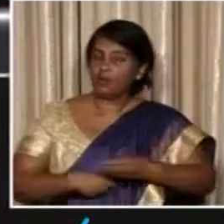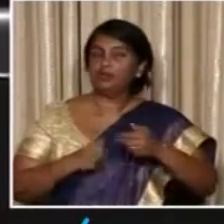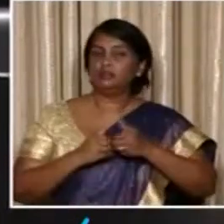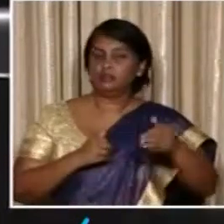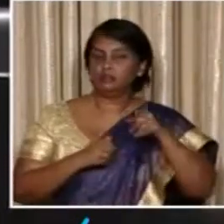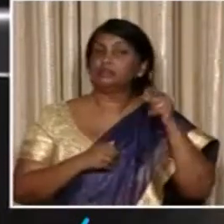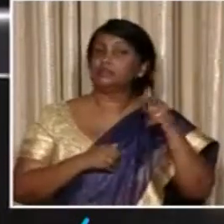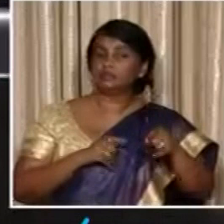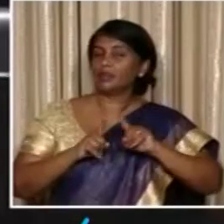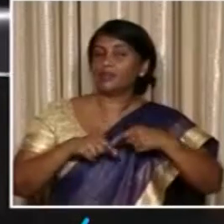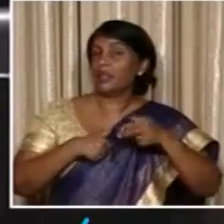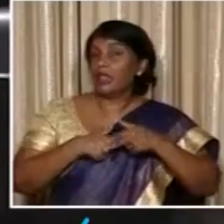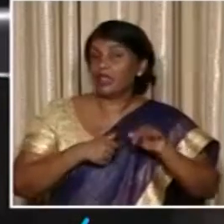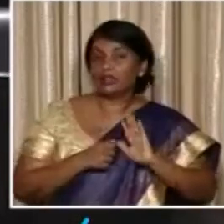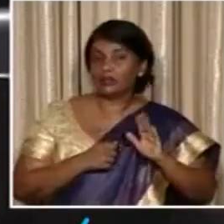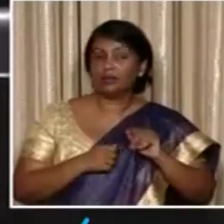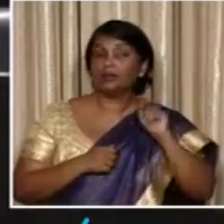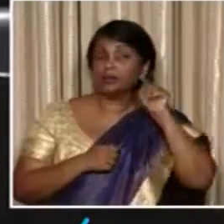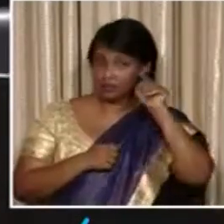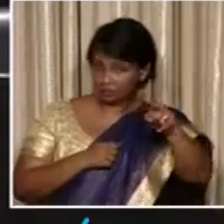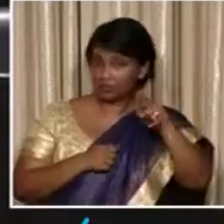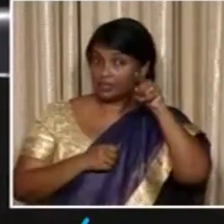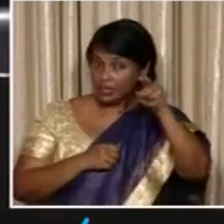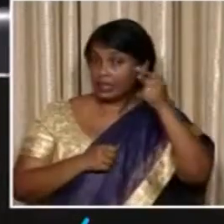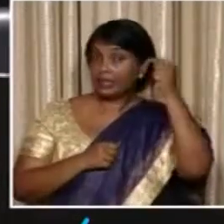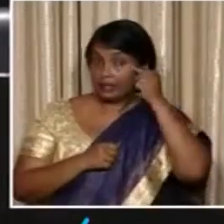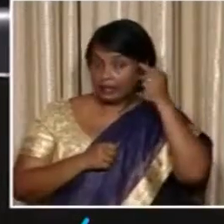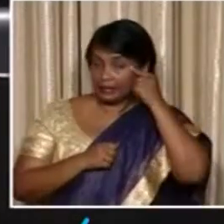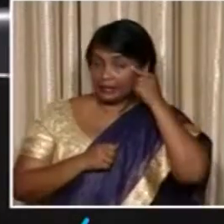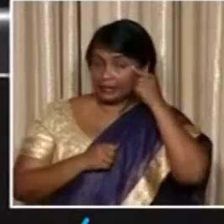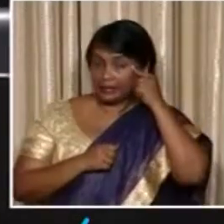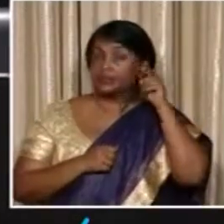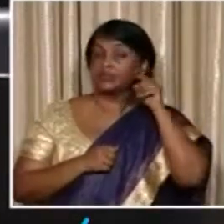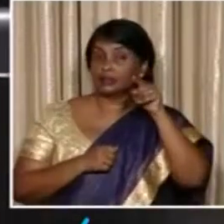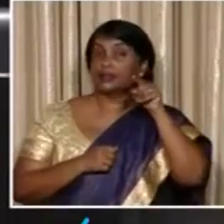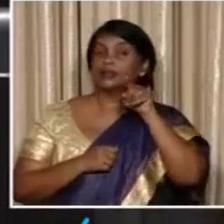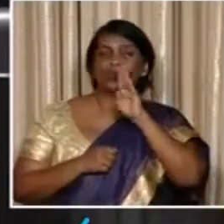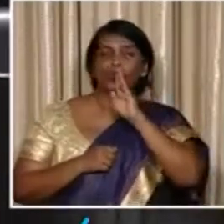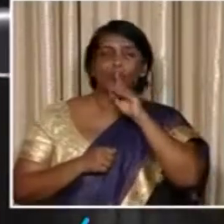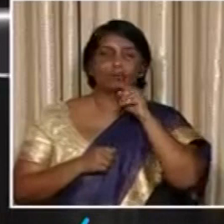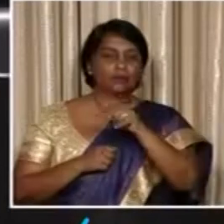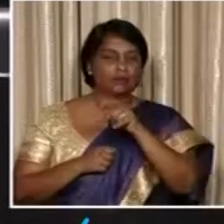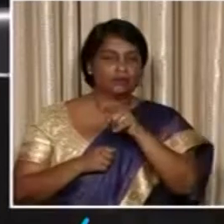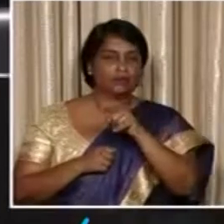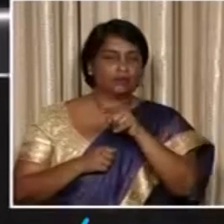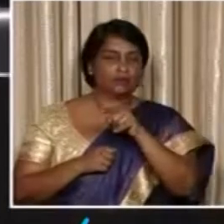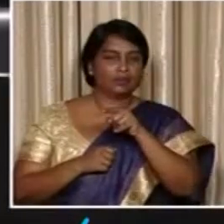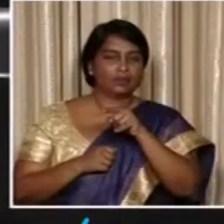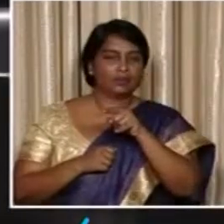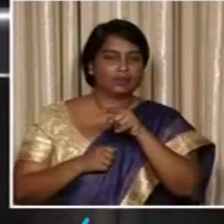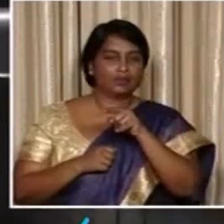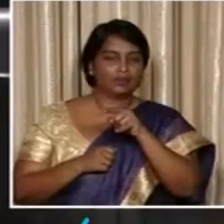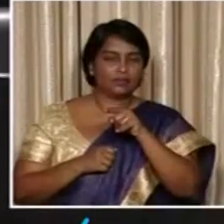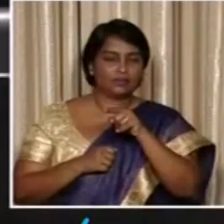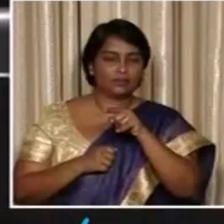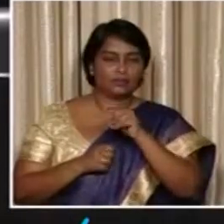වෙන්නේ. ඒ කියන්නේ වෙන හේතුවක් නිසා නෙමෙයි. එයා හිතාගෙන ඉන්න ඔය ඔය ඔය ඔය ඔය ඔය